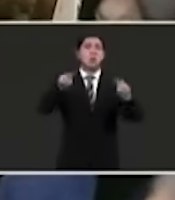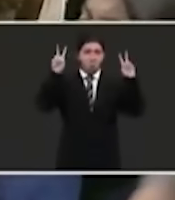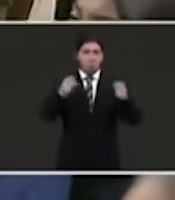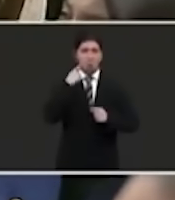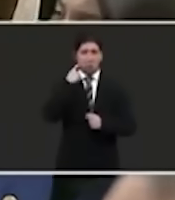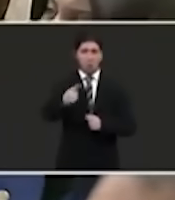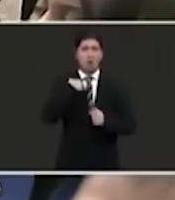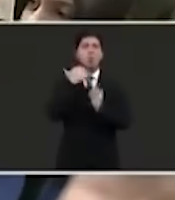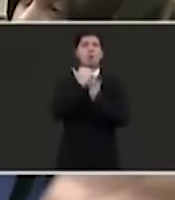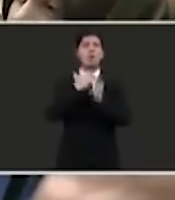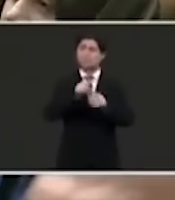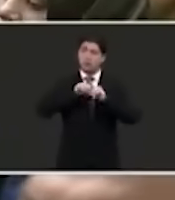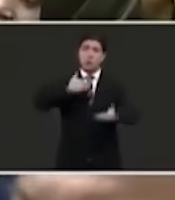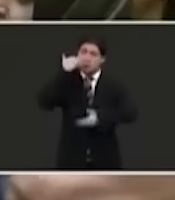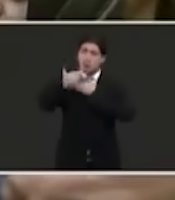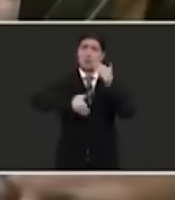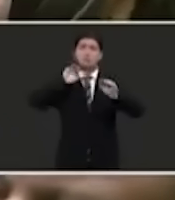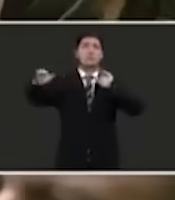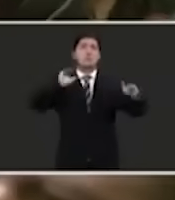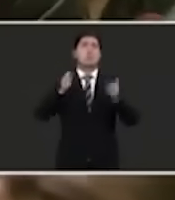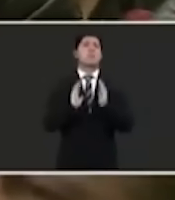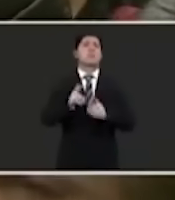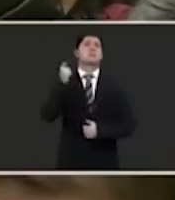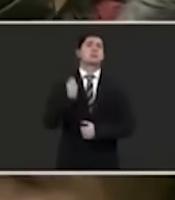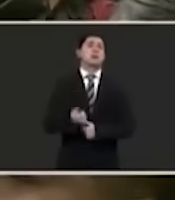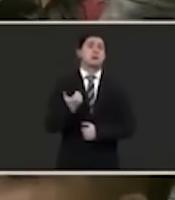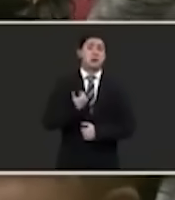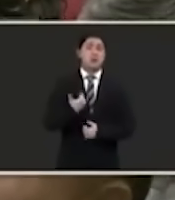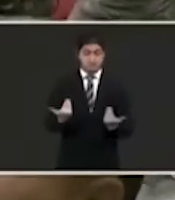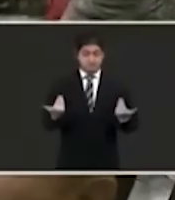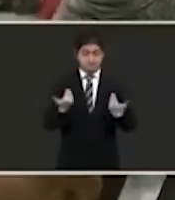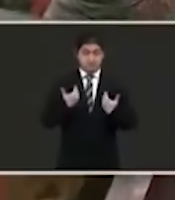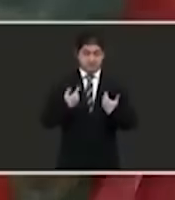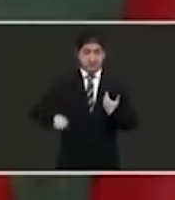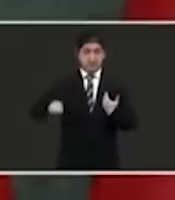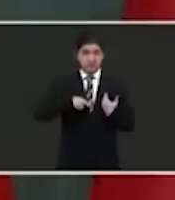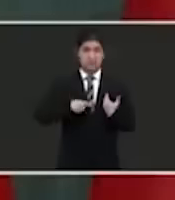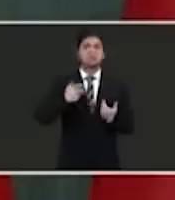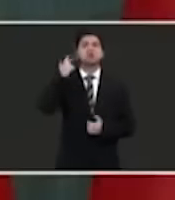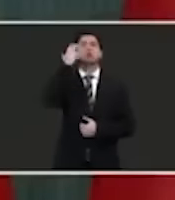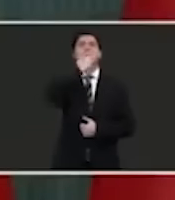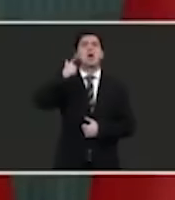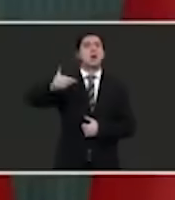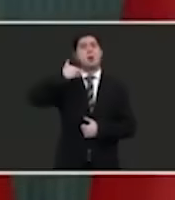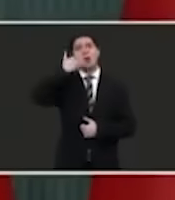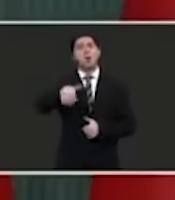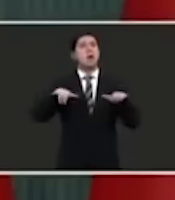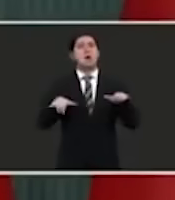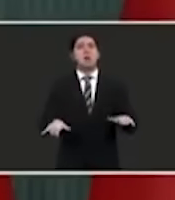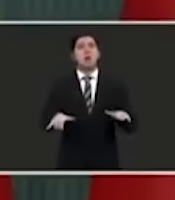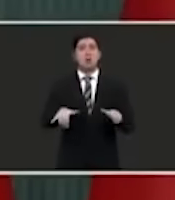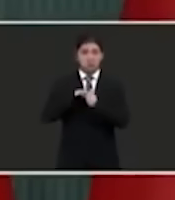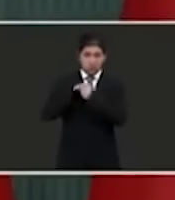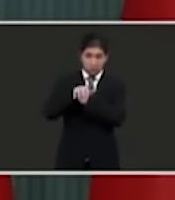gündemde tutmaya devam edeceğiz. Biz şairin ifadesiyle